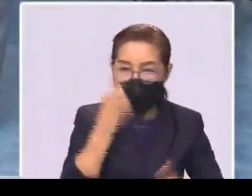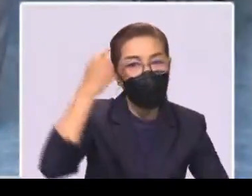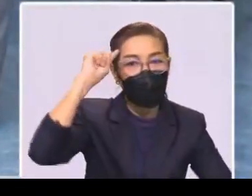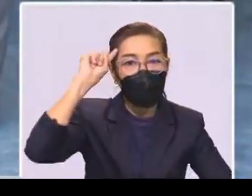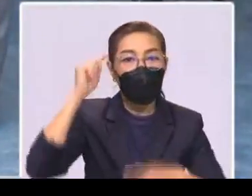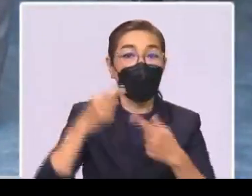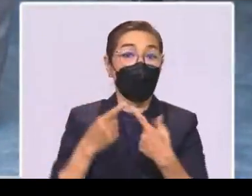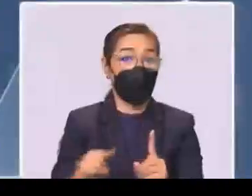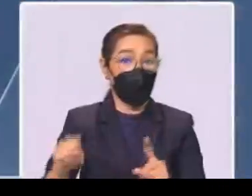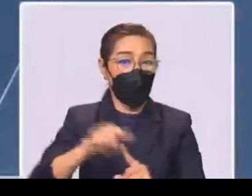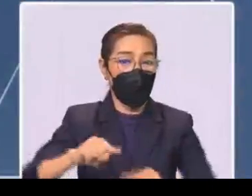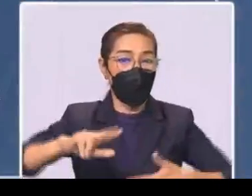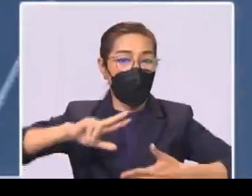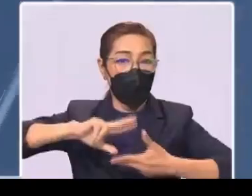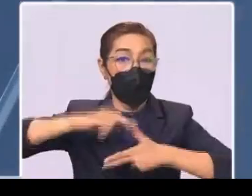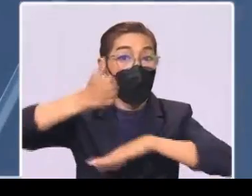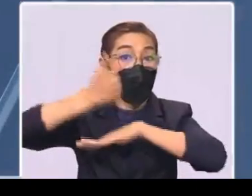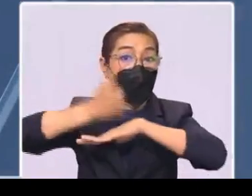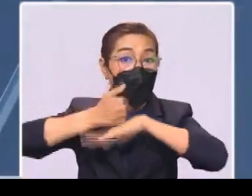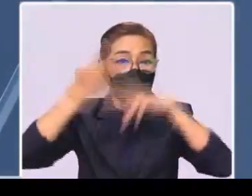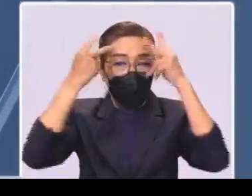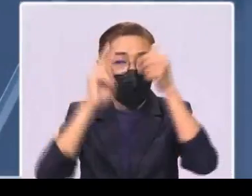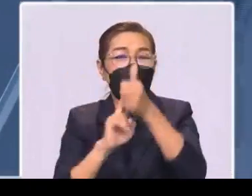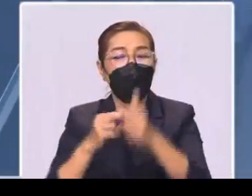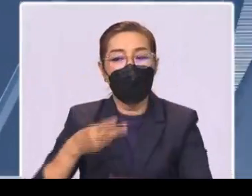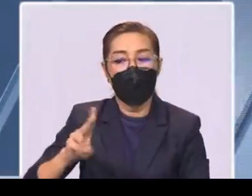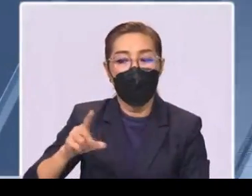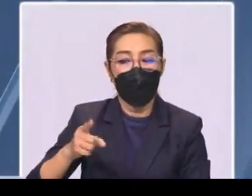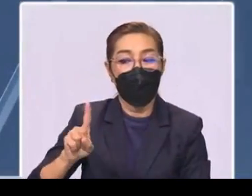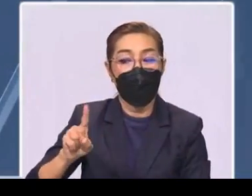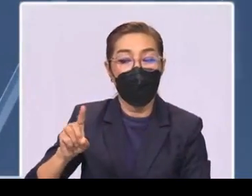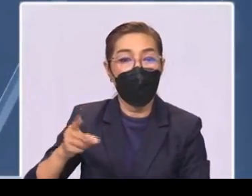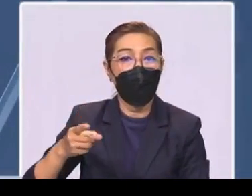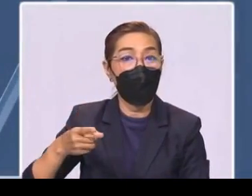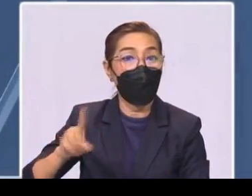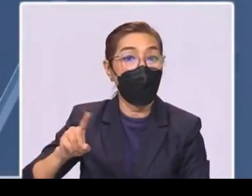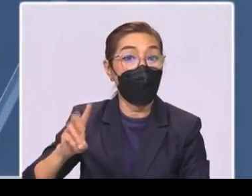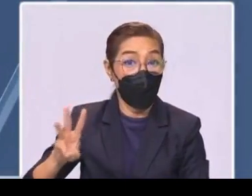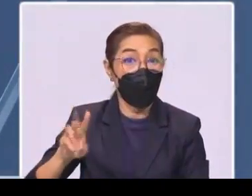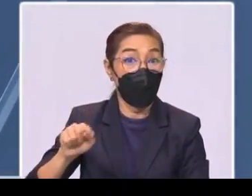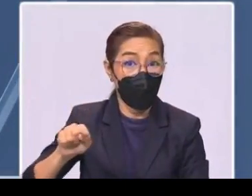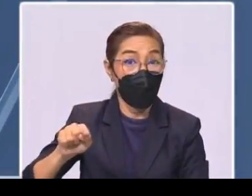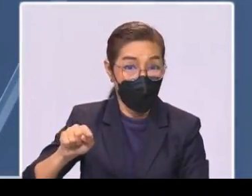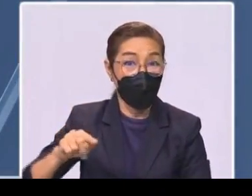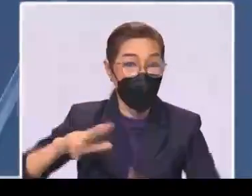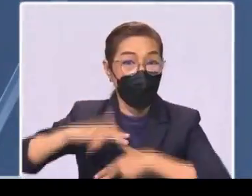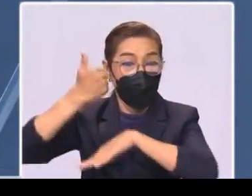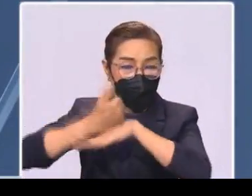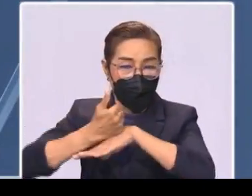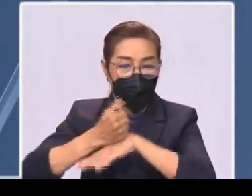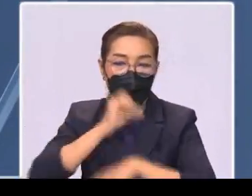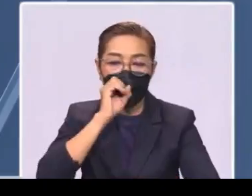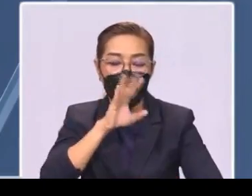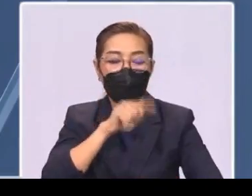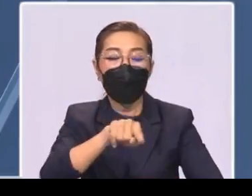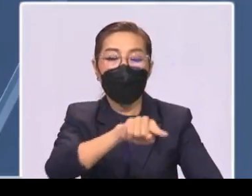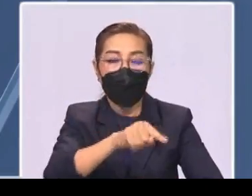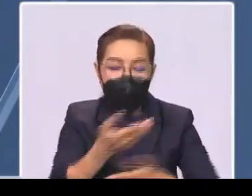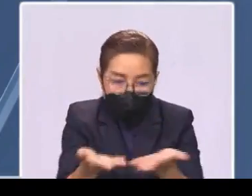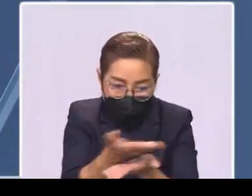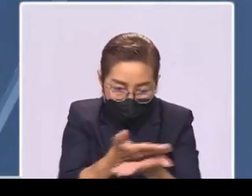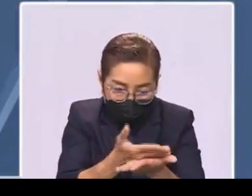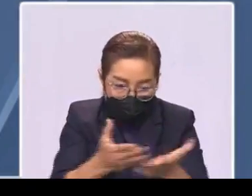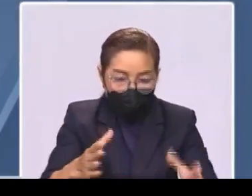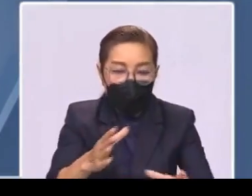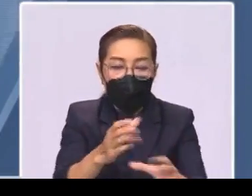เาก็บอกว่าทางหัวหน้าพรรคก็คือพลเอกประวิตรเนี่ยให้ให้มีการพูดอท่านท่านหัวหน้าถูกแล้วให้ตกผลึกกันก่อนแล้วก็